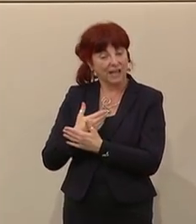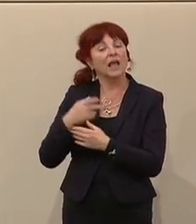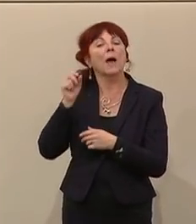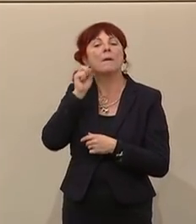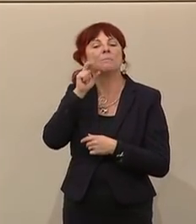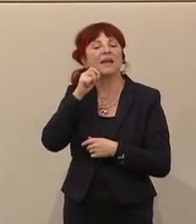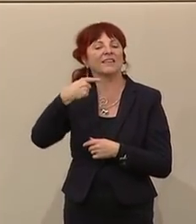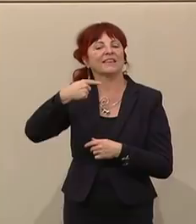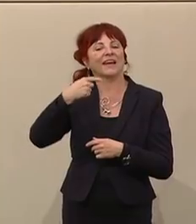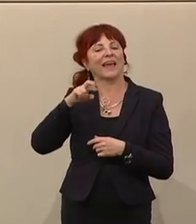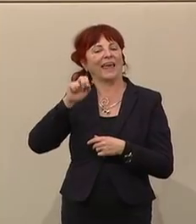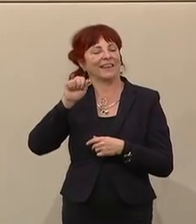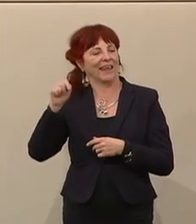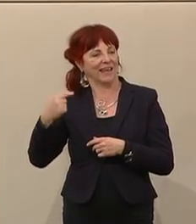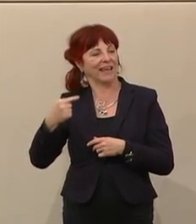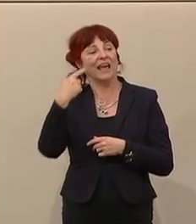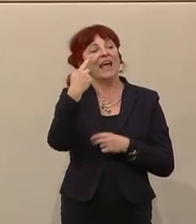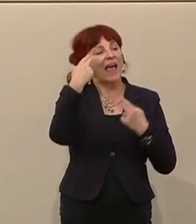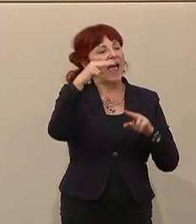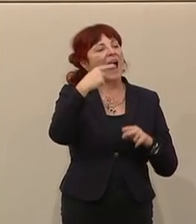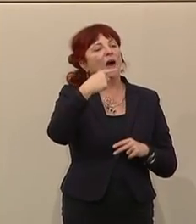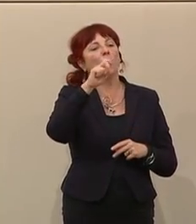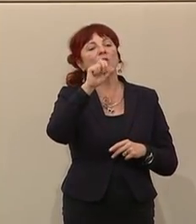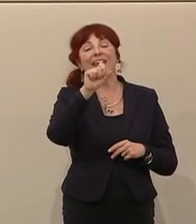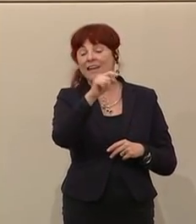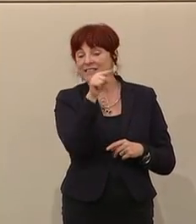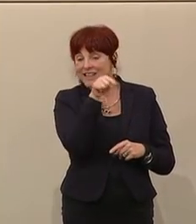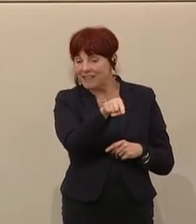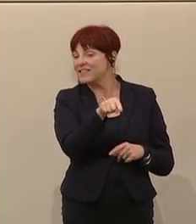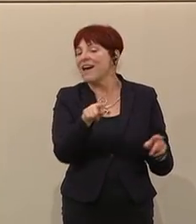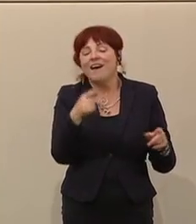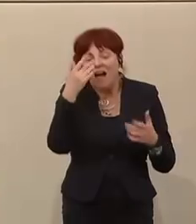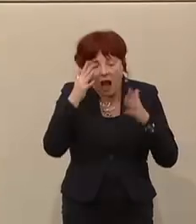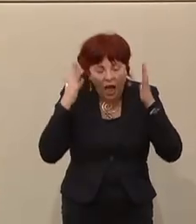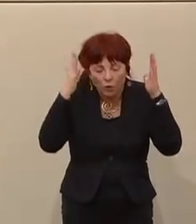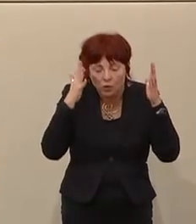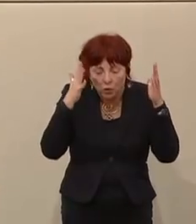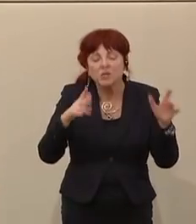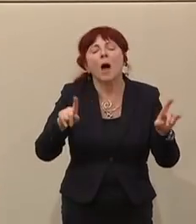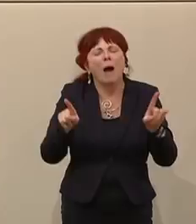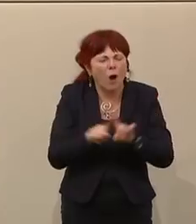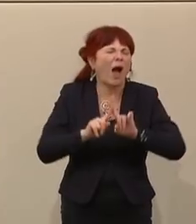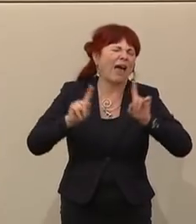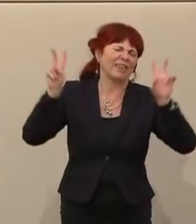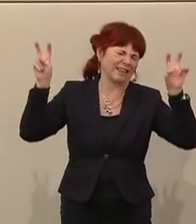Herr Grotenus, Sie haben nicht nur davon keine Ahnung, sondern fast von allem anderen auch nicht. Also seien Sie bitte ruhig.